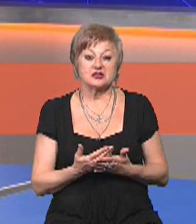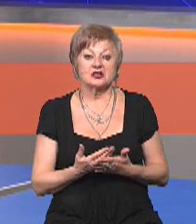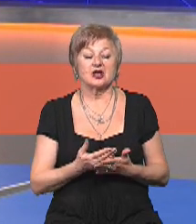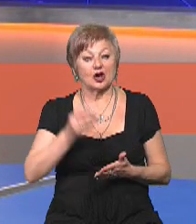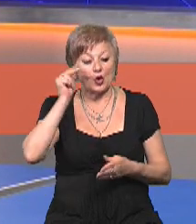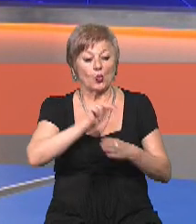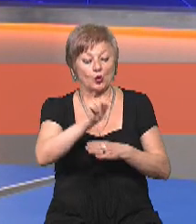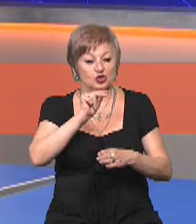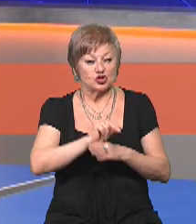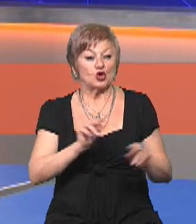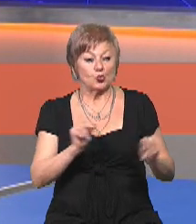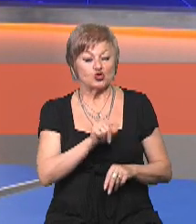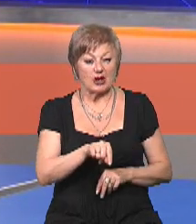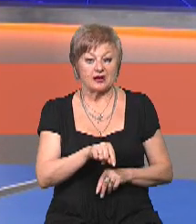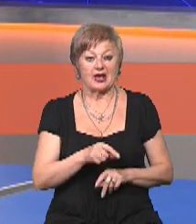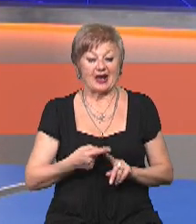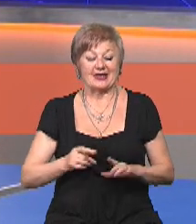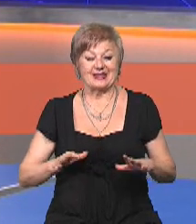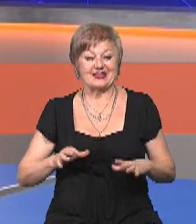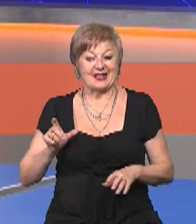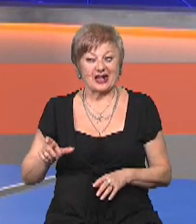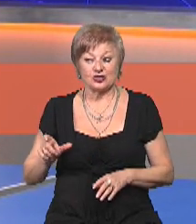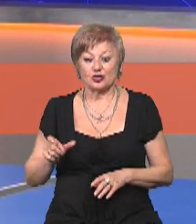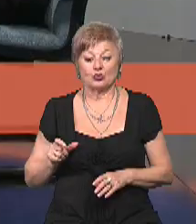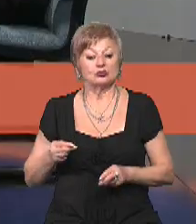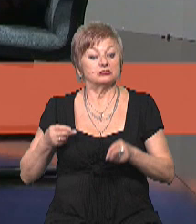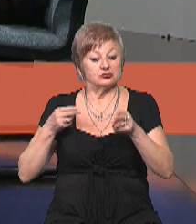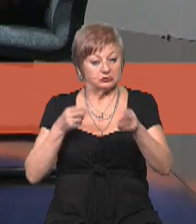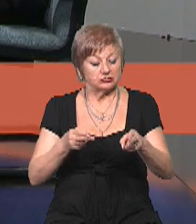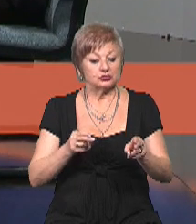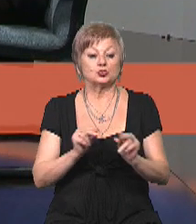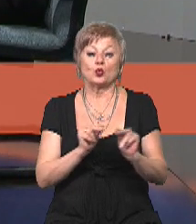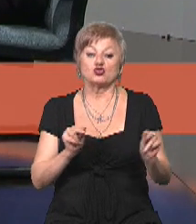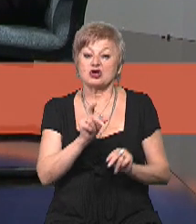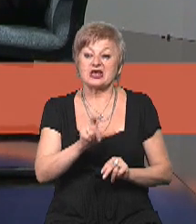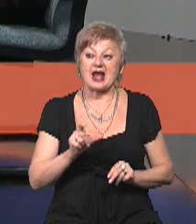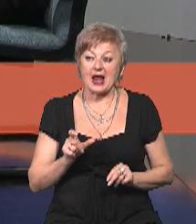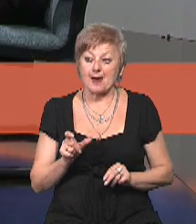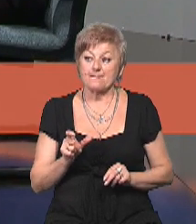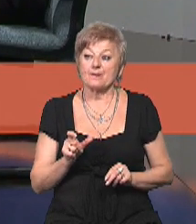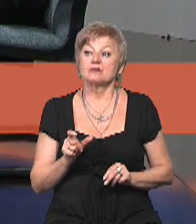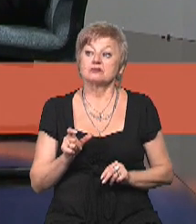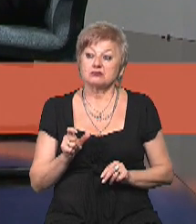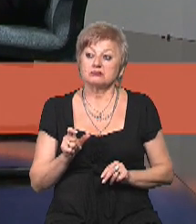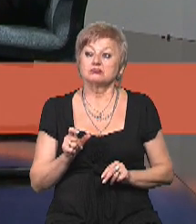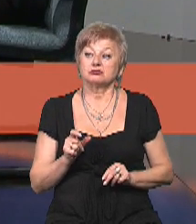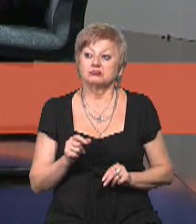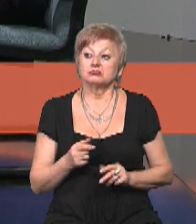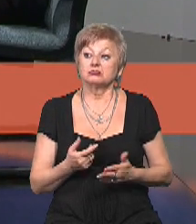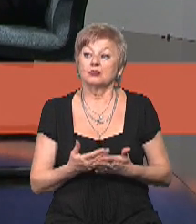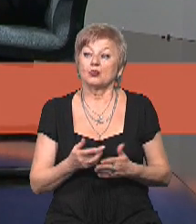навчали вчителі. І самі ці тренери поїхали до вчителів з метою подивитися, чи